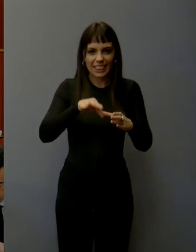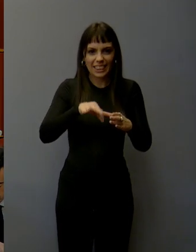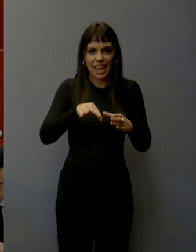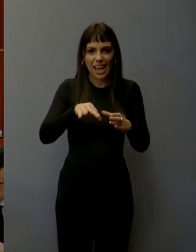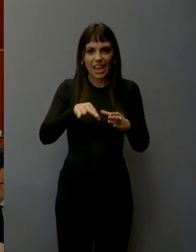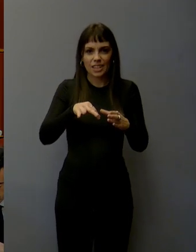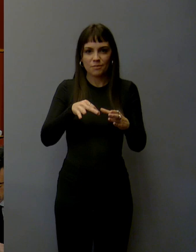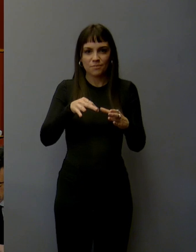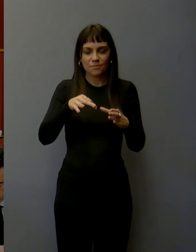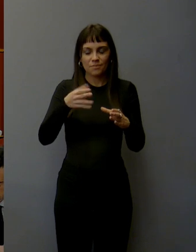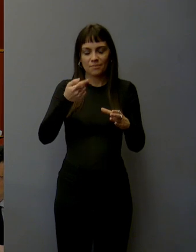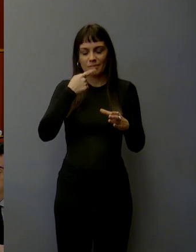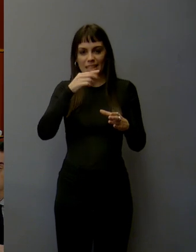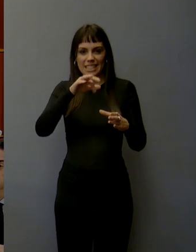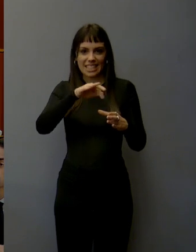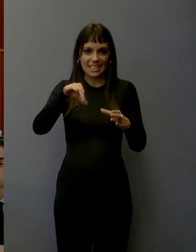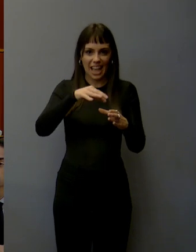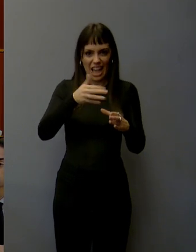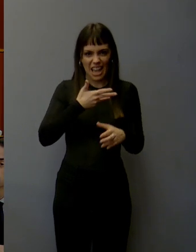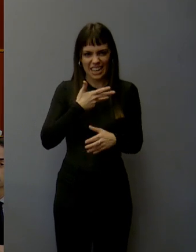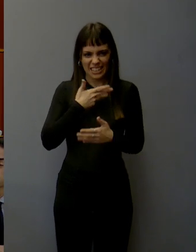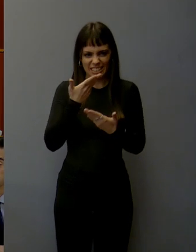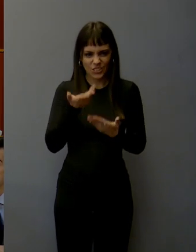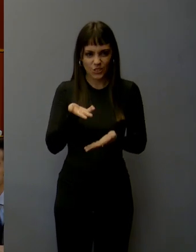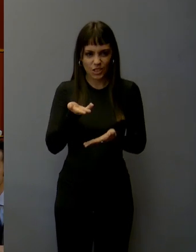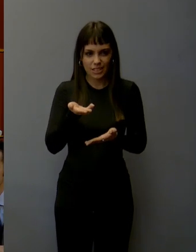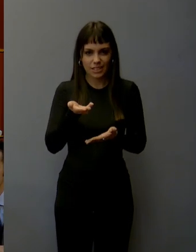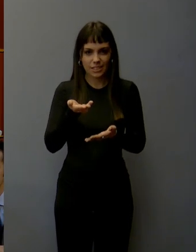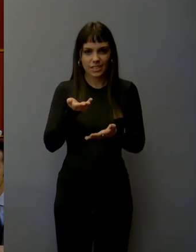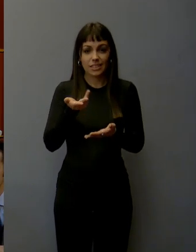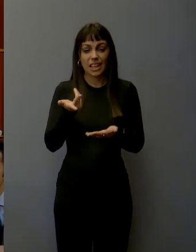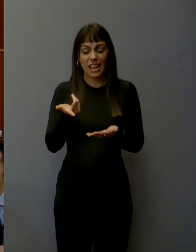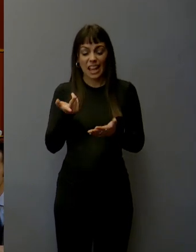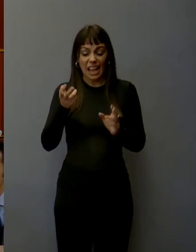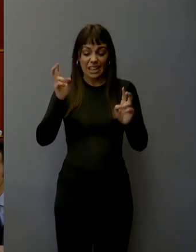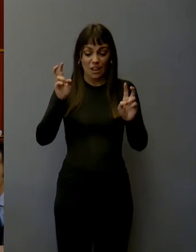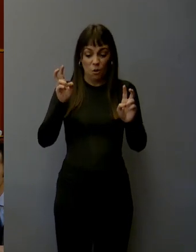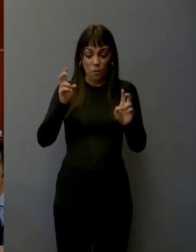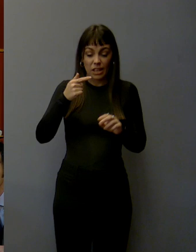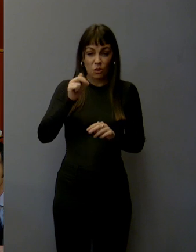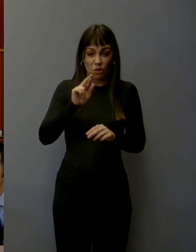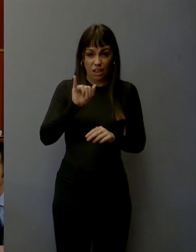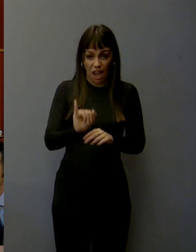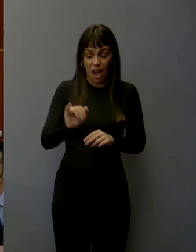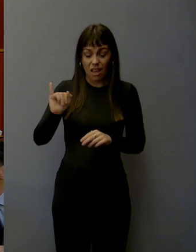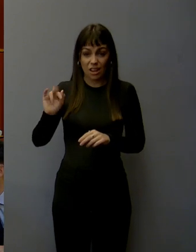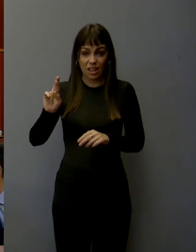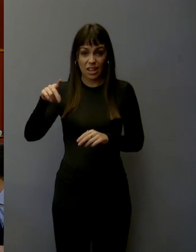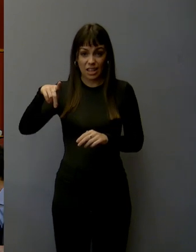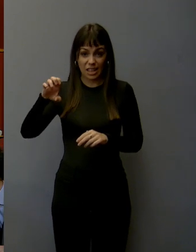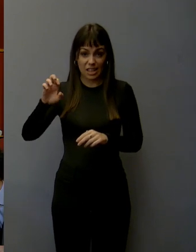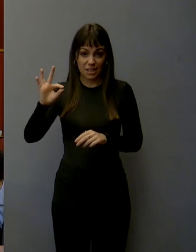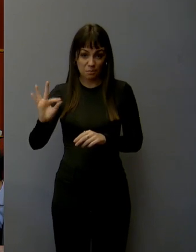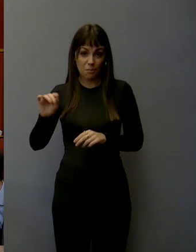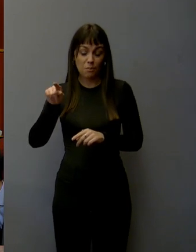ai genovesi e penso che il tema dell'irpef della tari e siano due elementi molto